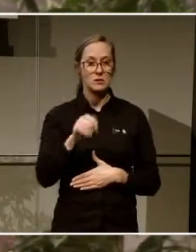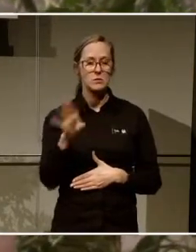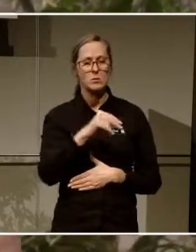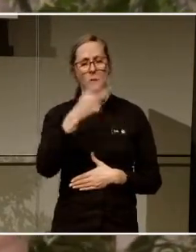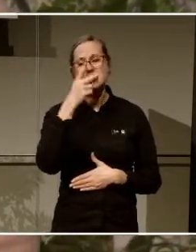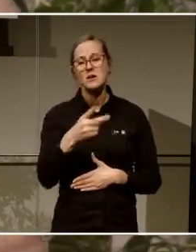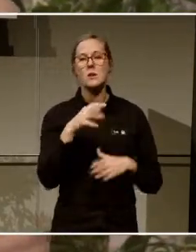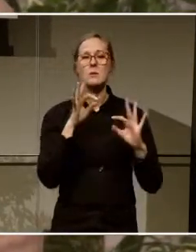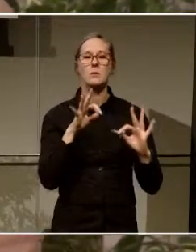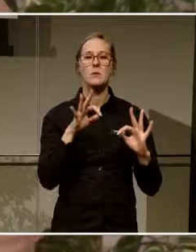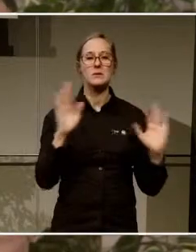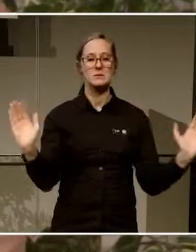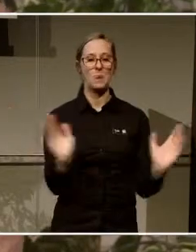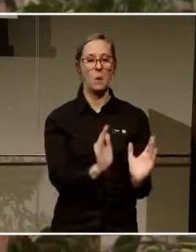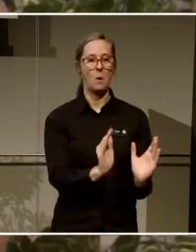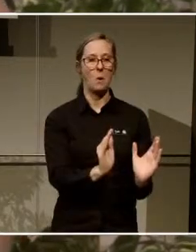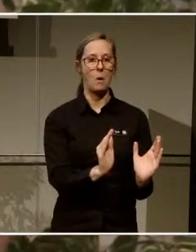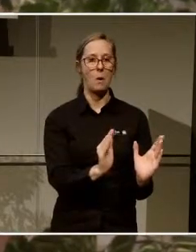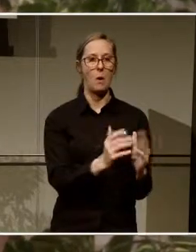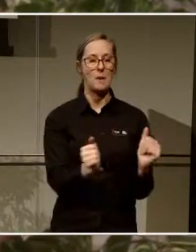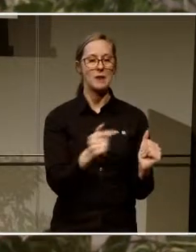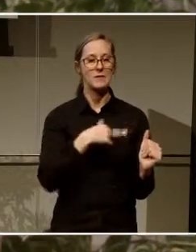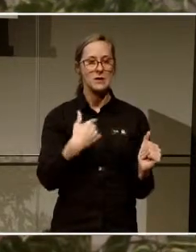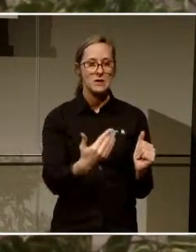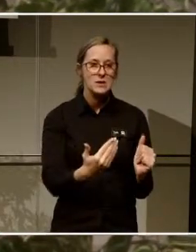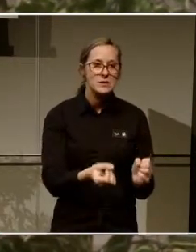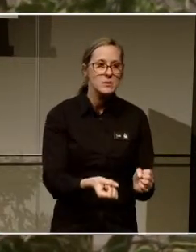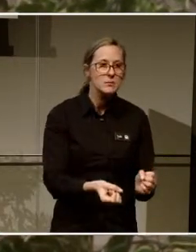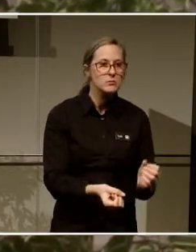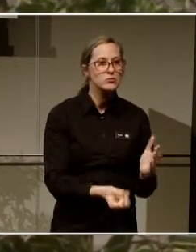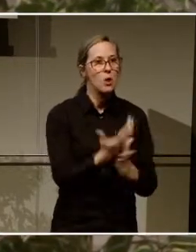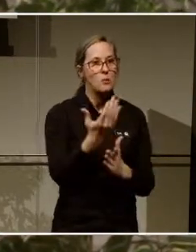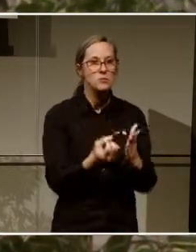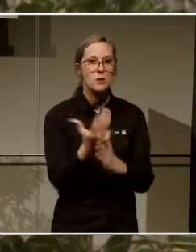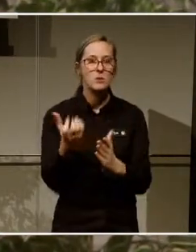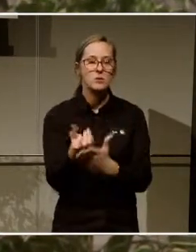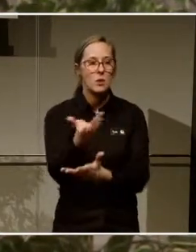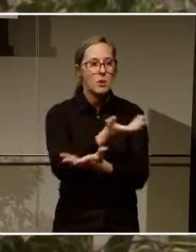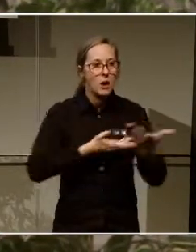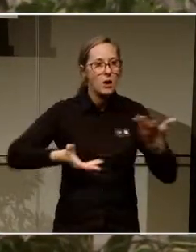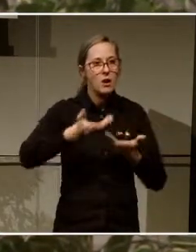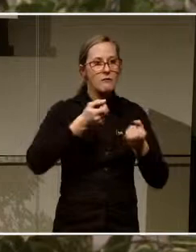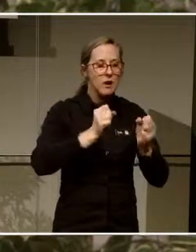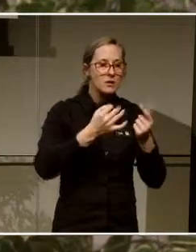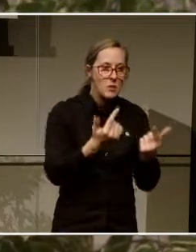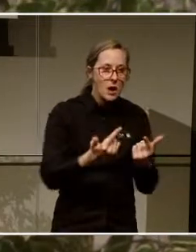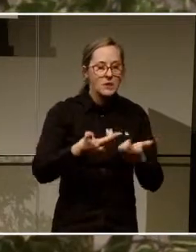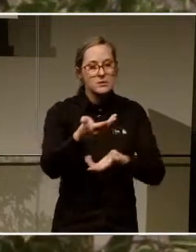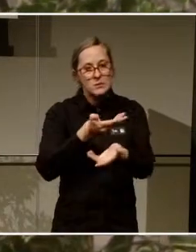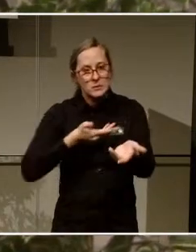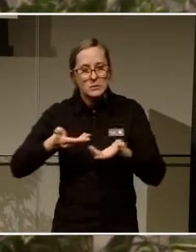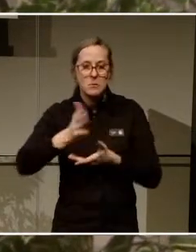Så. Men vi satte igång och började bygga och arbeta upp alla relationer med alla verksamheter, barnen och lärarna och skolledarna.